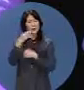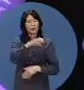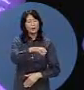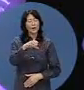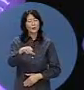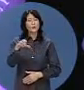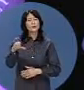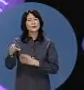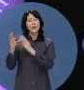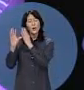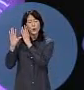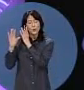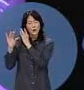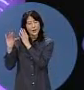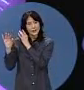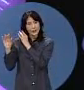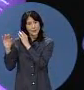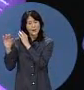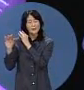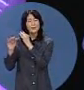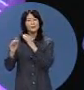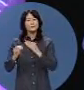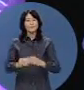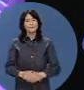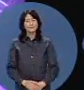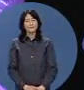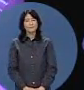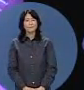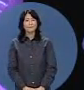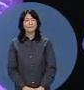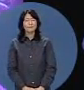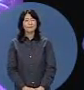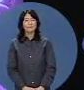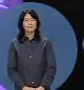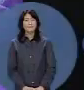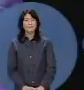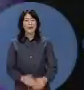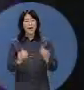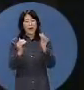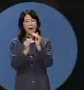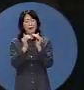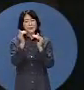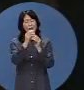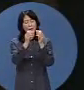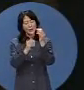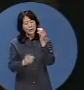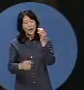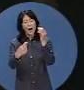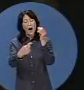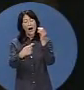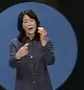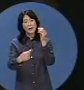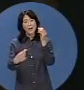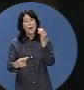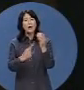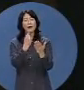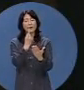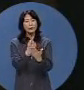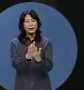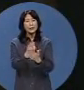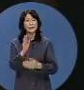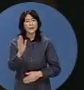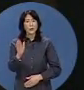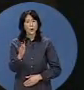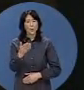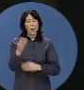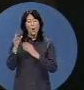で、各地の民族芸能などで用いられています。竹に穴を開けただけの簡単な構造です